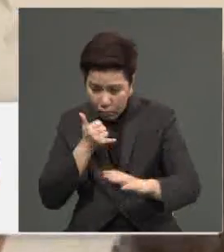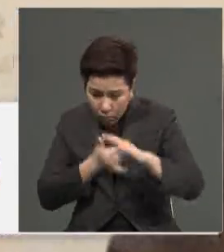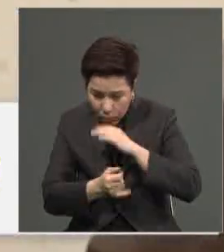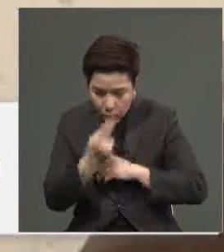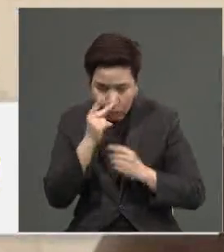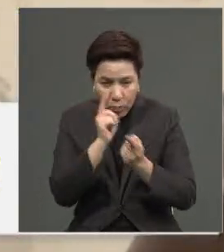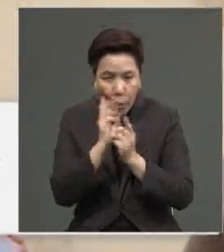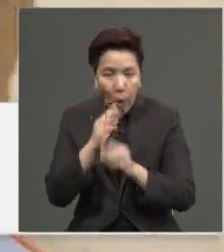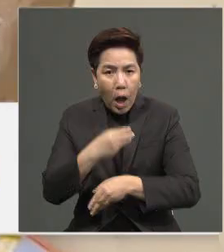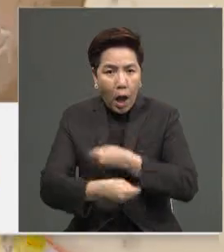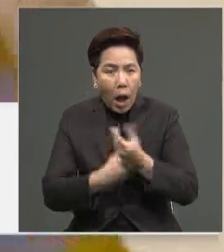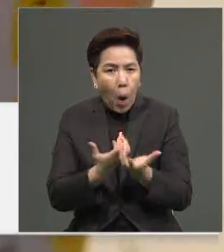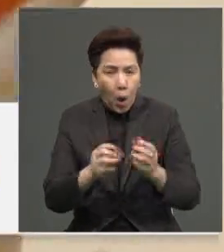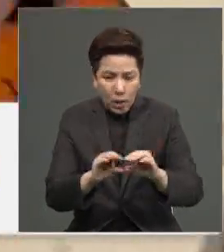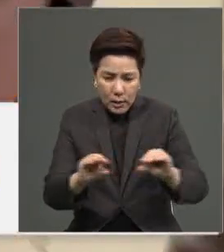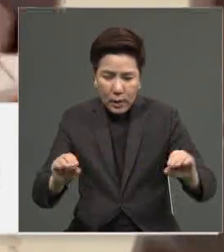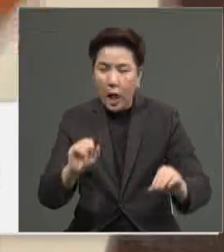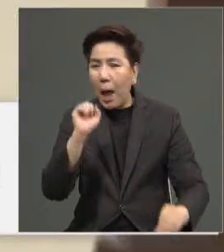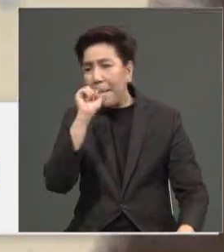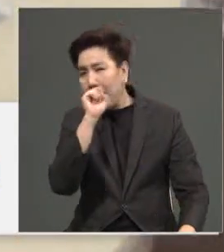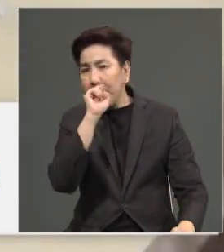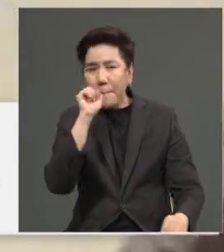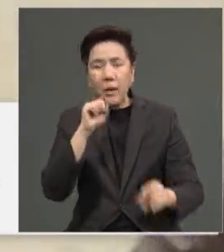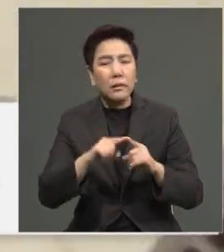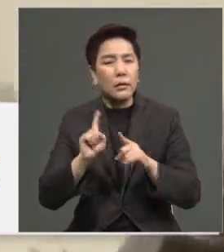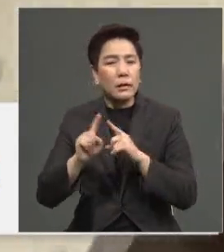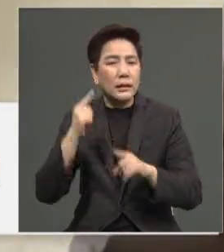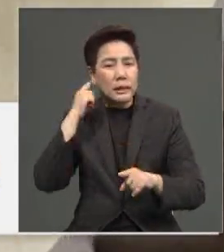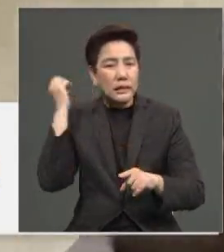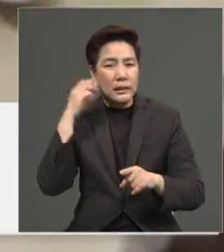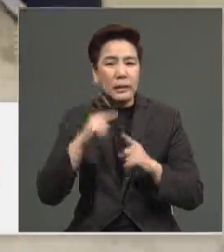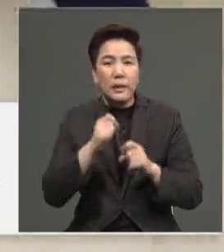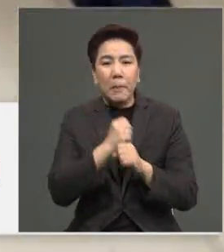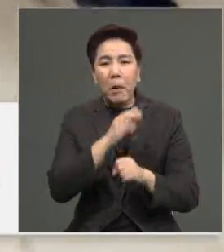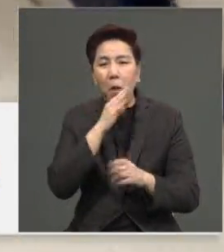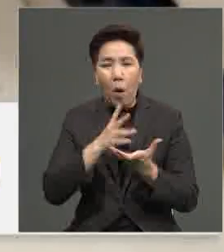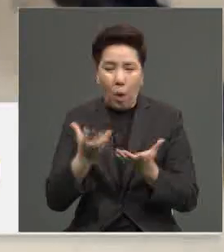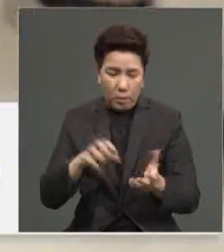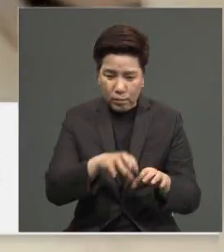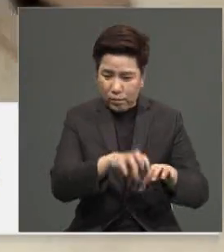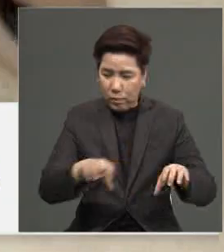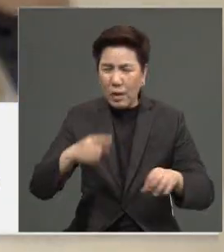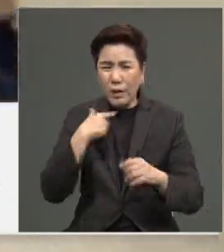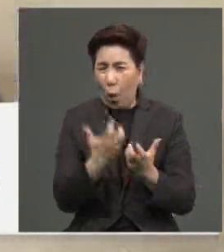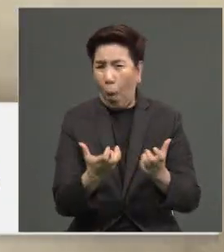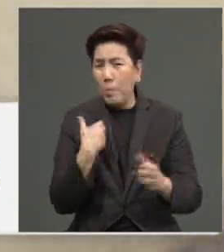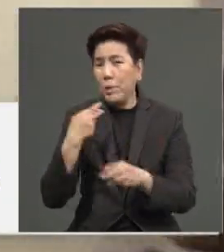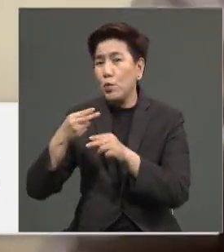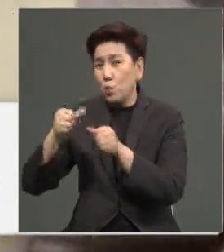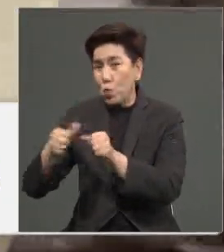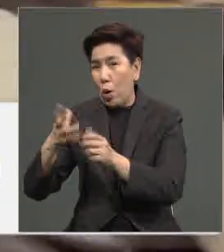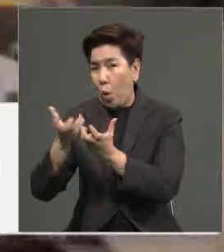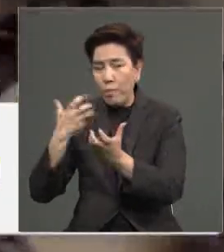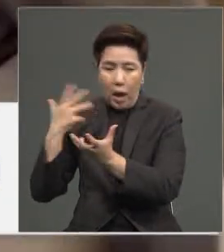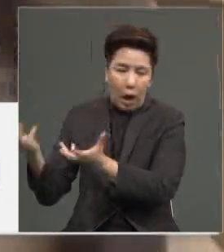ครับว่ามีคนรักลอบขายชุดเครื่องเสียงไมโครโฟนและอุปกรณ์เกี่ยวกับเครื่องเสียงที่ไปปลอมเครื่องหมายการค้าของแบรนด์ที่มีอยู่แล้วแล้วก็ขาย